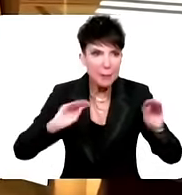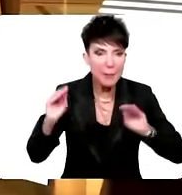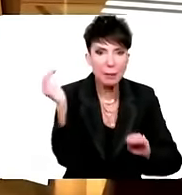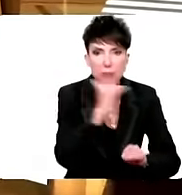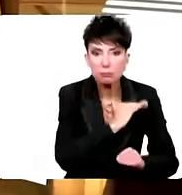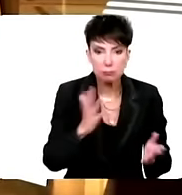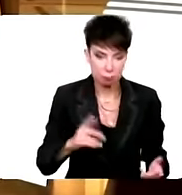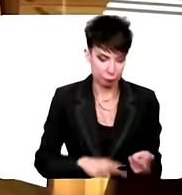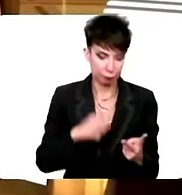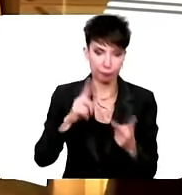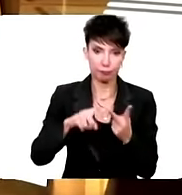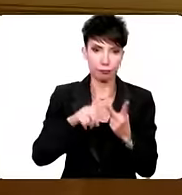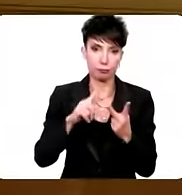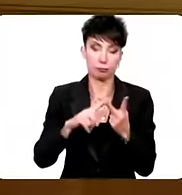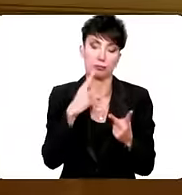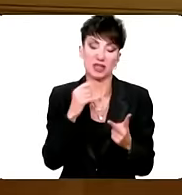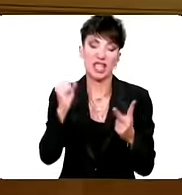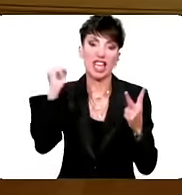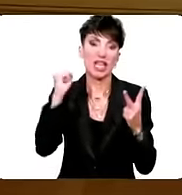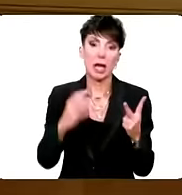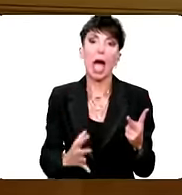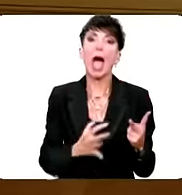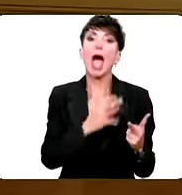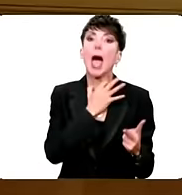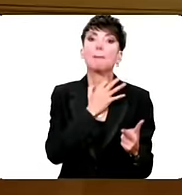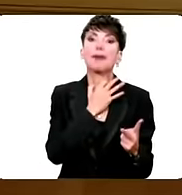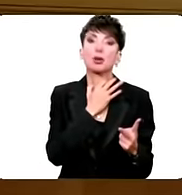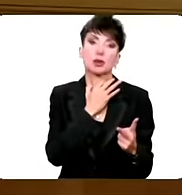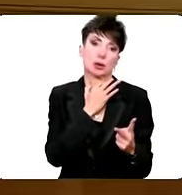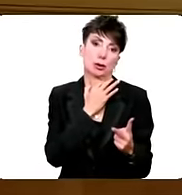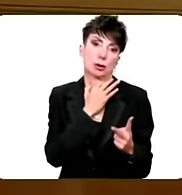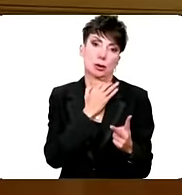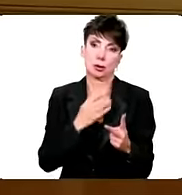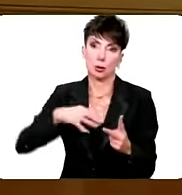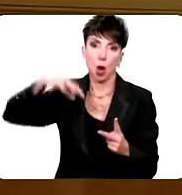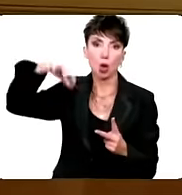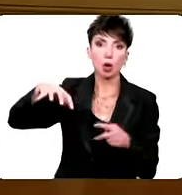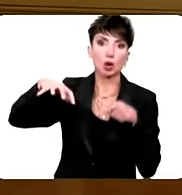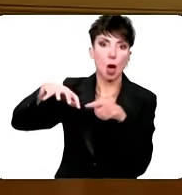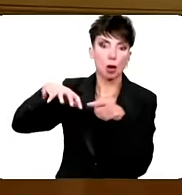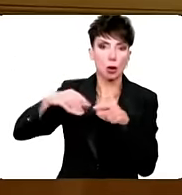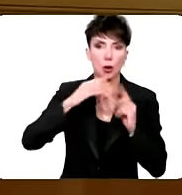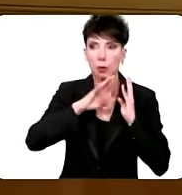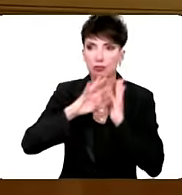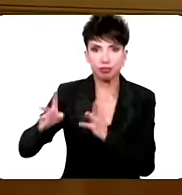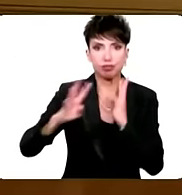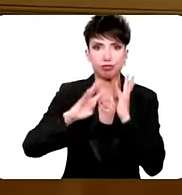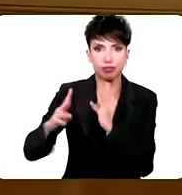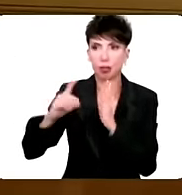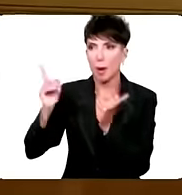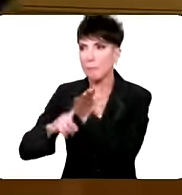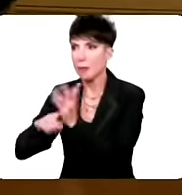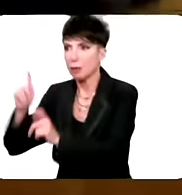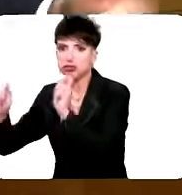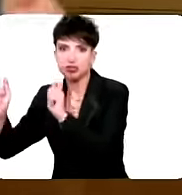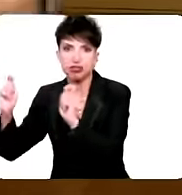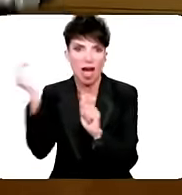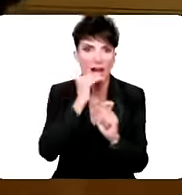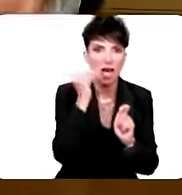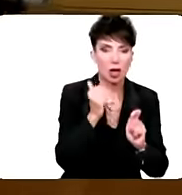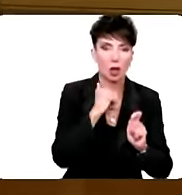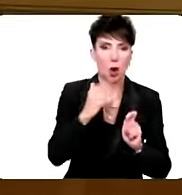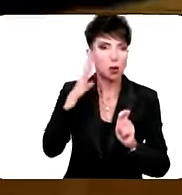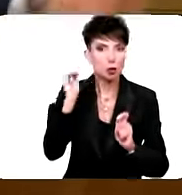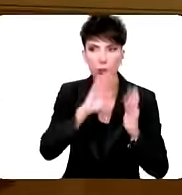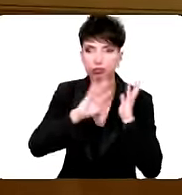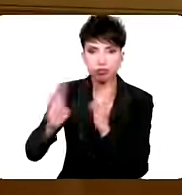επειγόντων περιστατικών, το πώς αυτή τη στιγμή δουλεύουν να ολοκληρώσουμε τις σημαντικές επενδύσεις οι οποίες έχουν γίνει. Οι προληπτικές εξετάσεις είναι σε